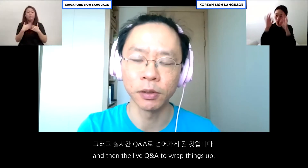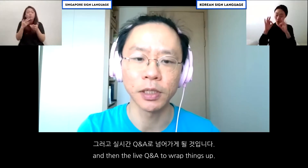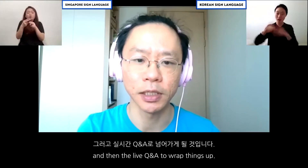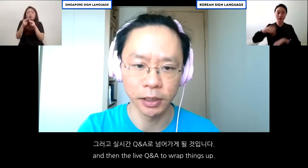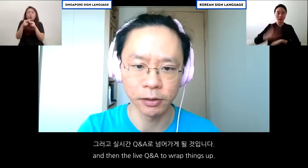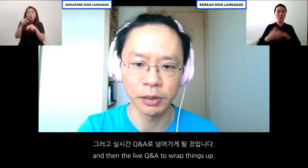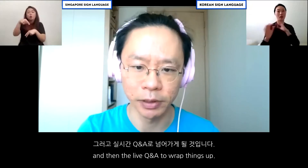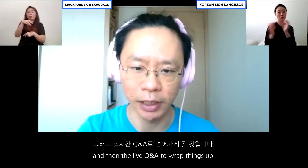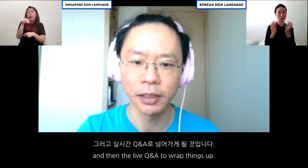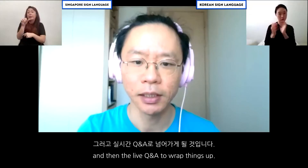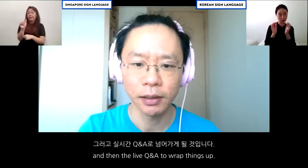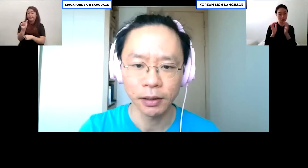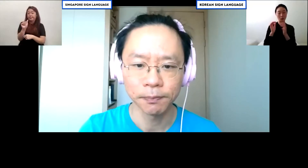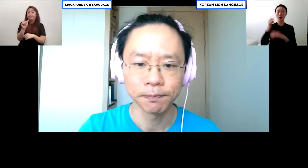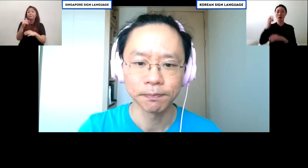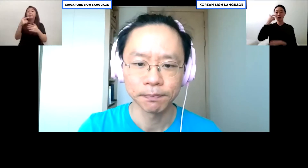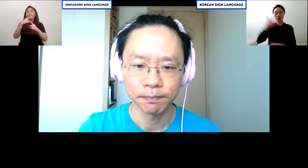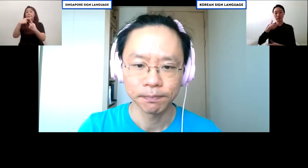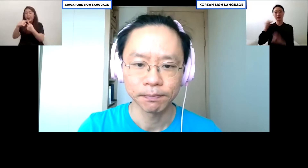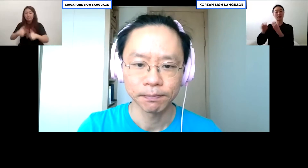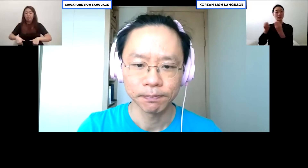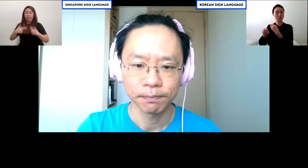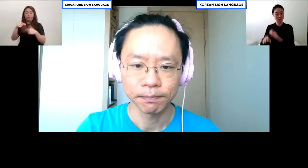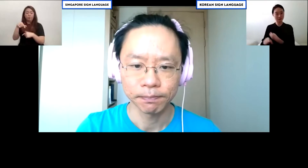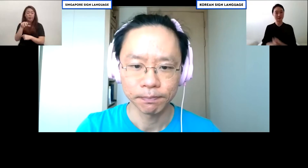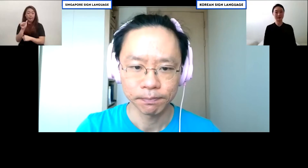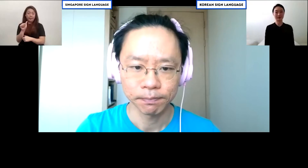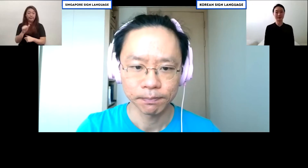Q&A로 넘어가게 될 것입니다.